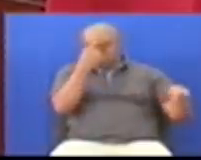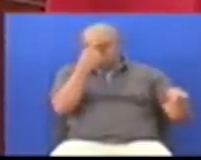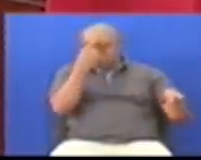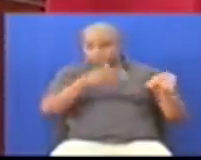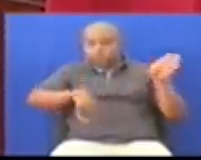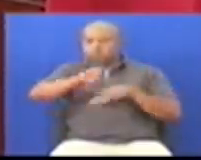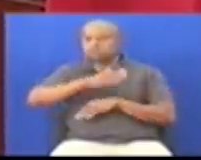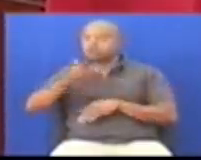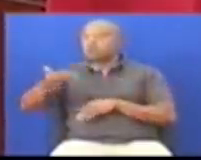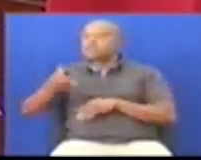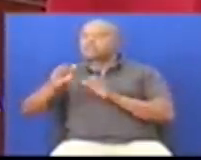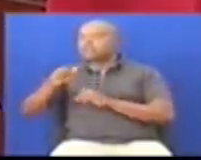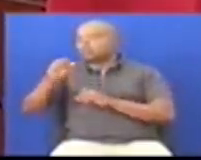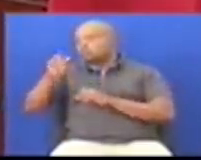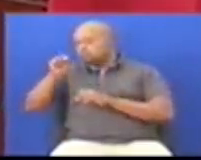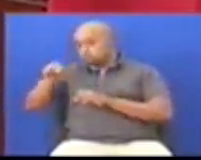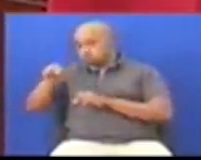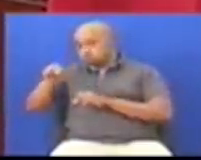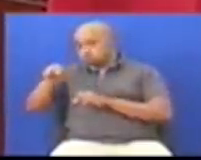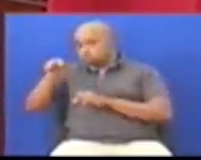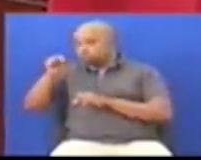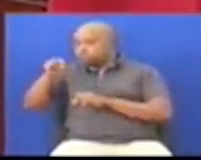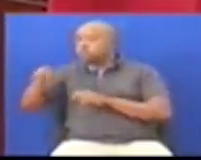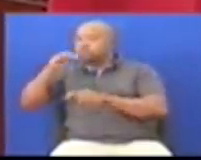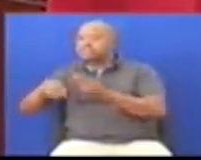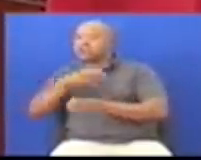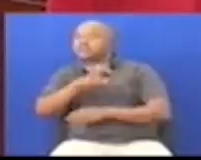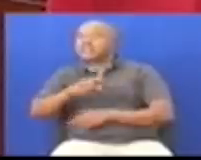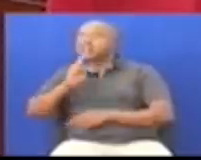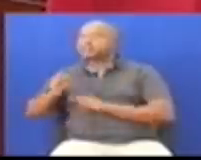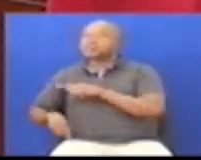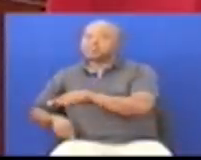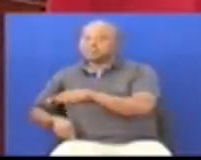wa kijiji aliye chini ya TAMISEMI.